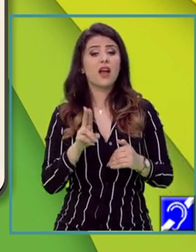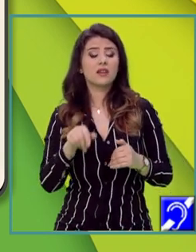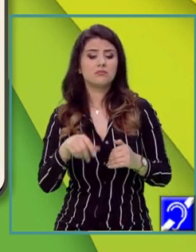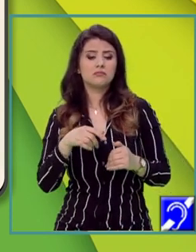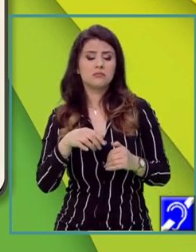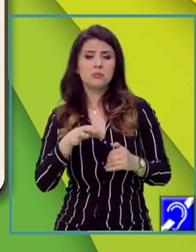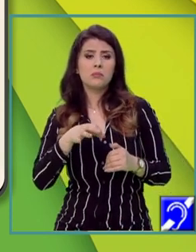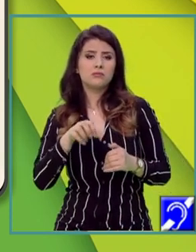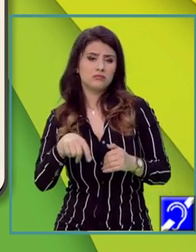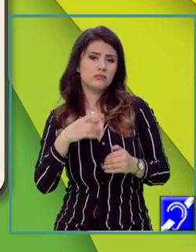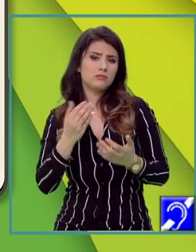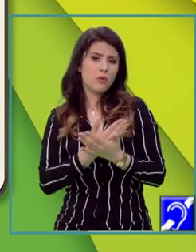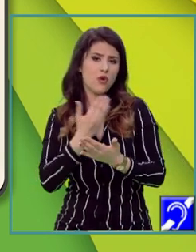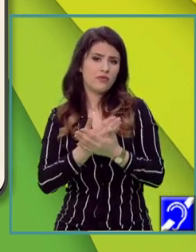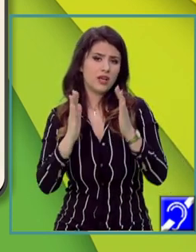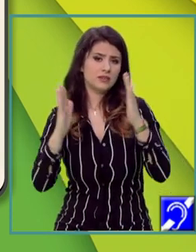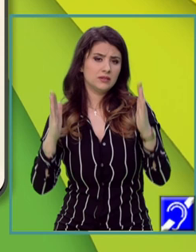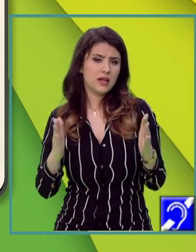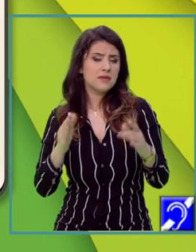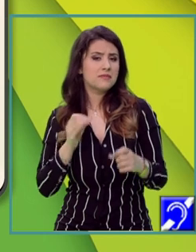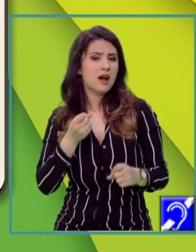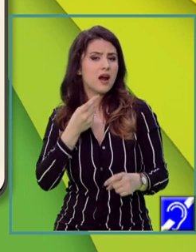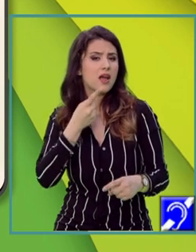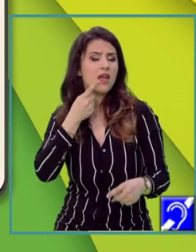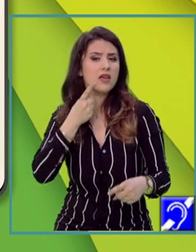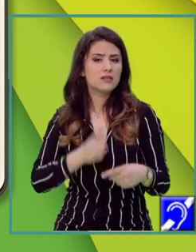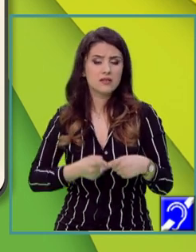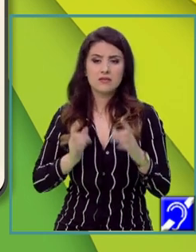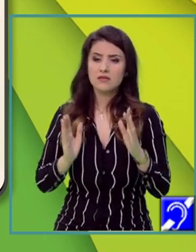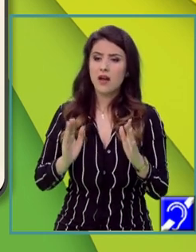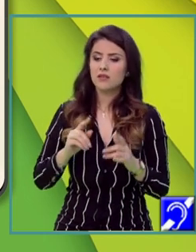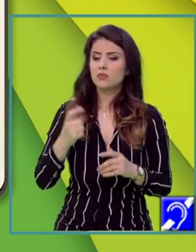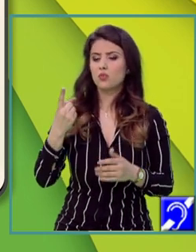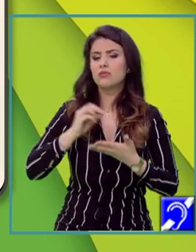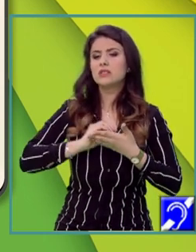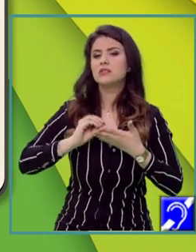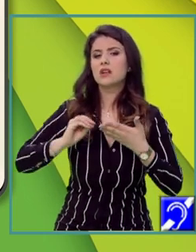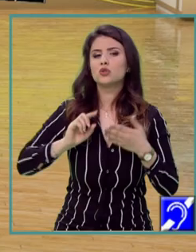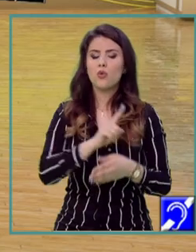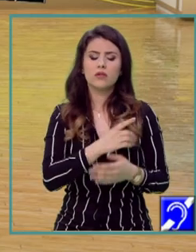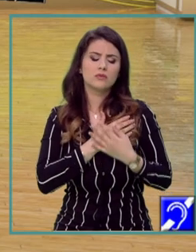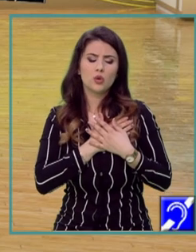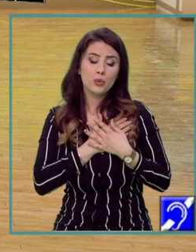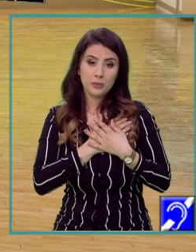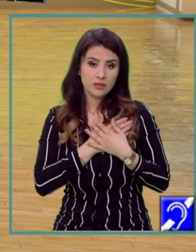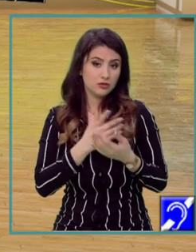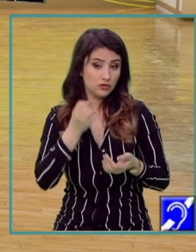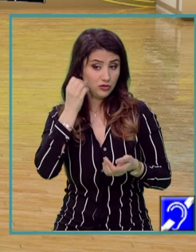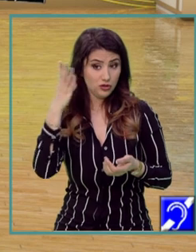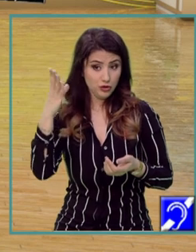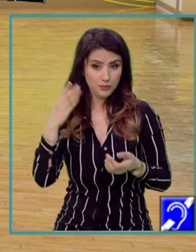literatura pune precise Anatole France fiind unul dintre scriitorii ei preferați cei doi